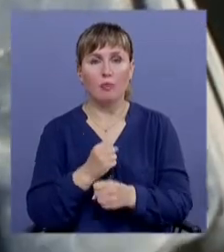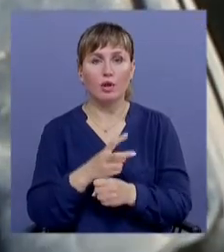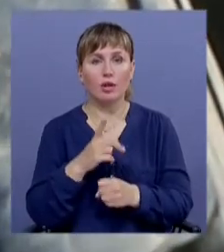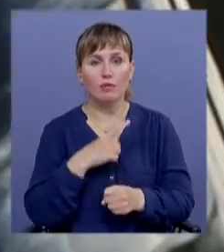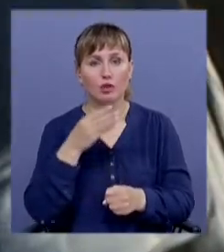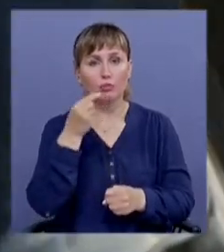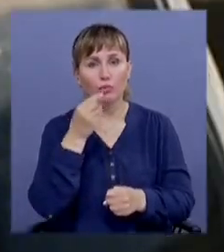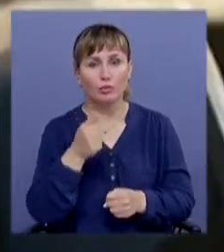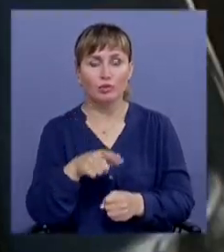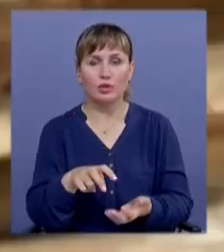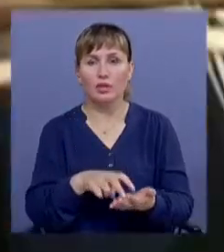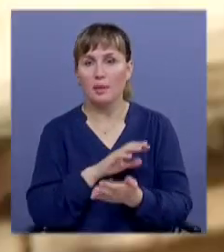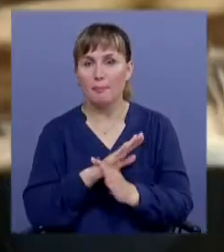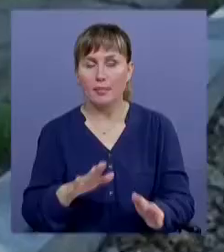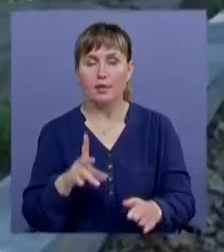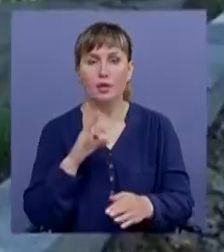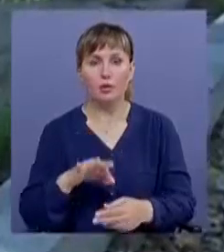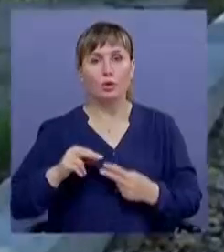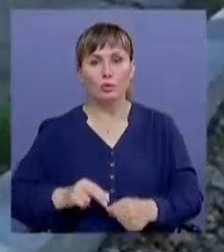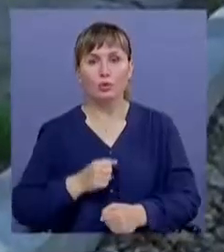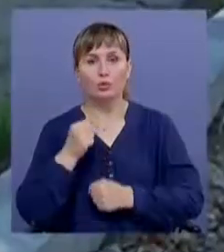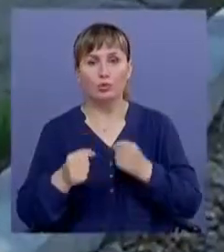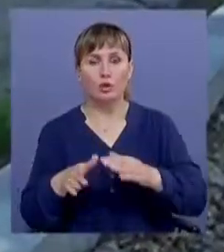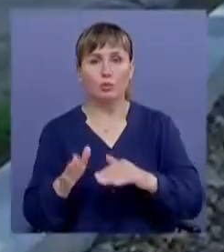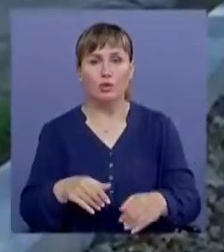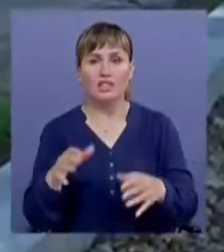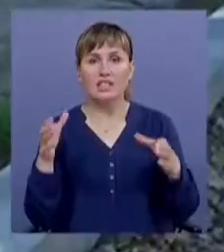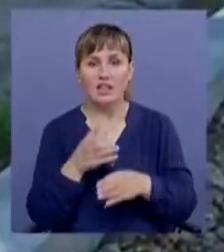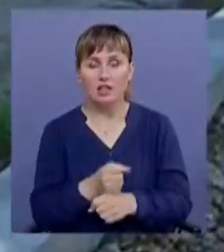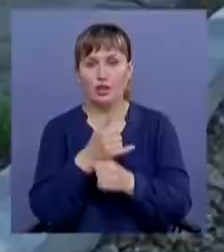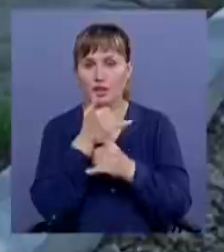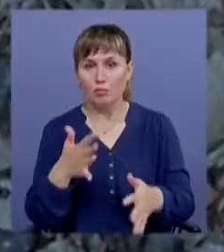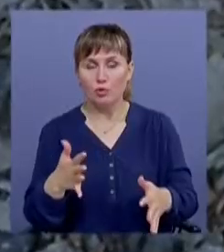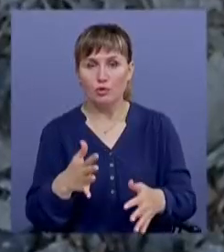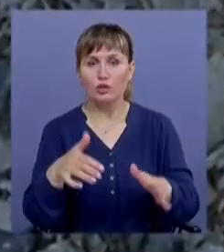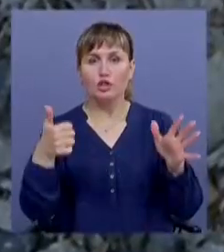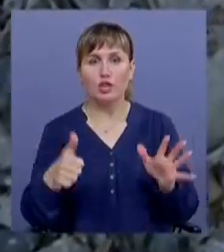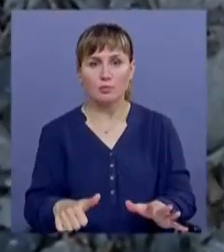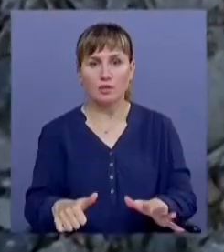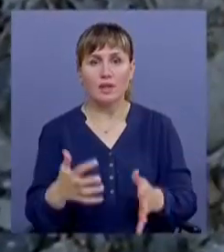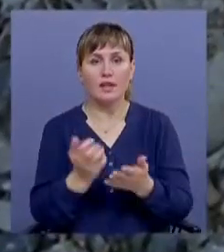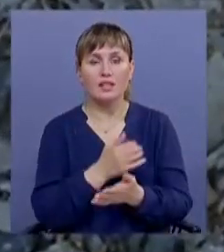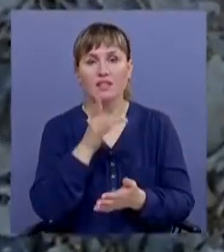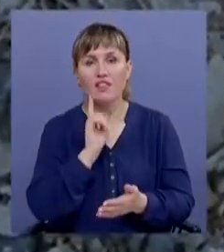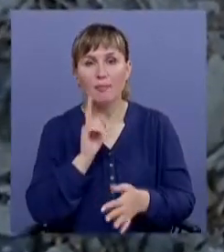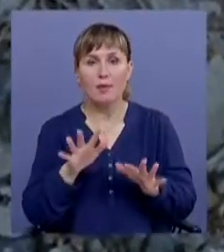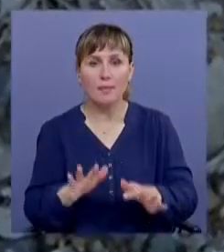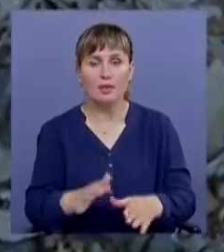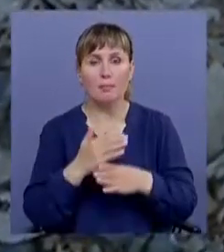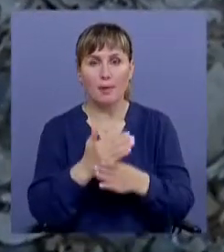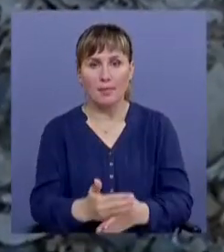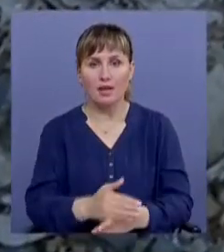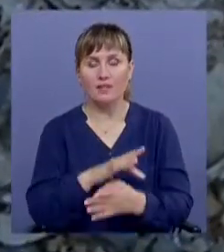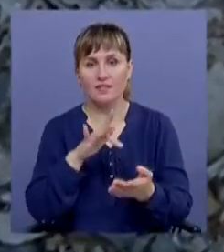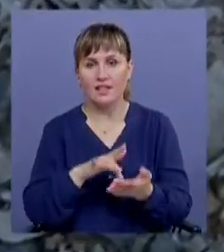сам мужчина, он не боится. Однако трудоустроиться после сокращения не мог целых полгода. Найти временное место ему помогли